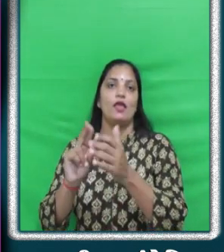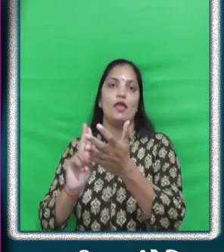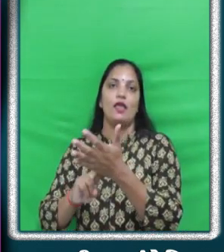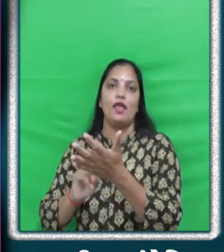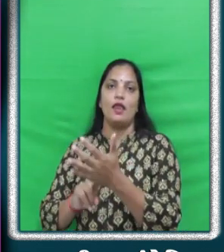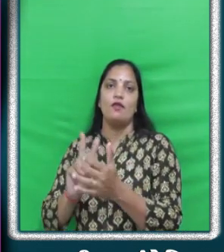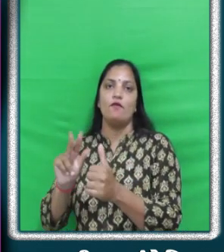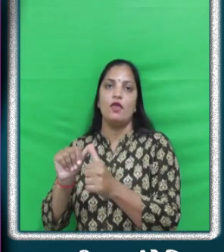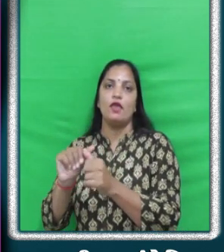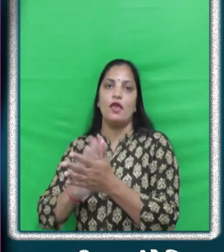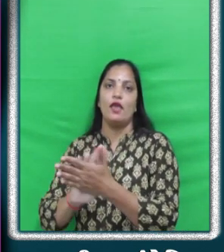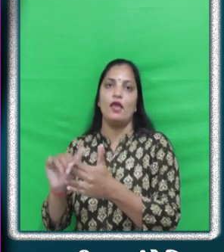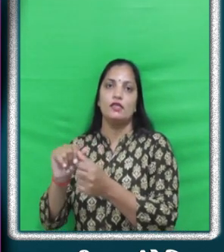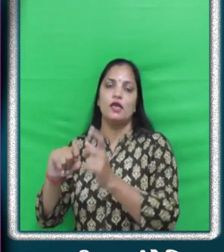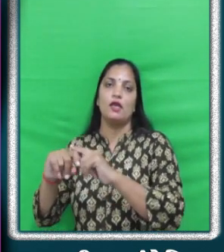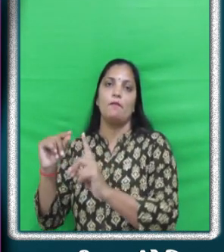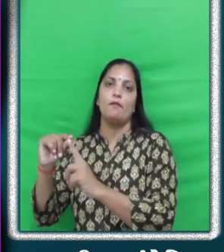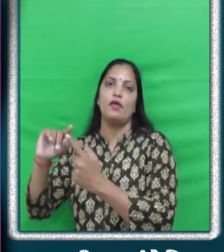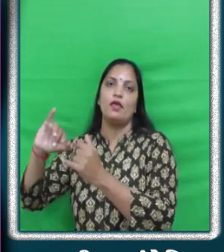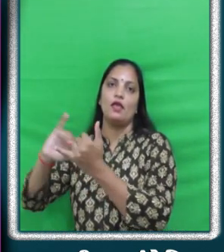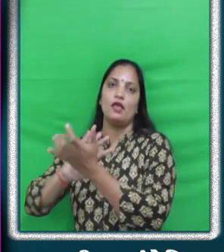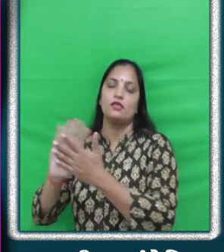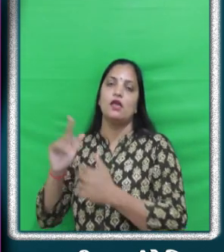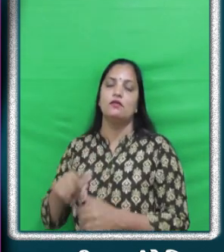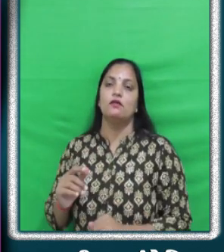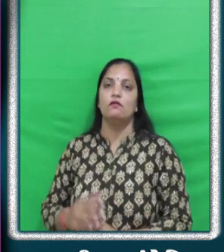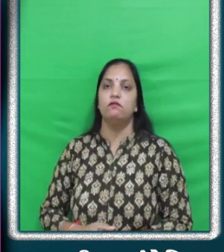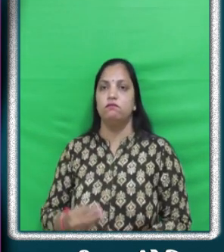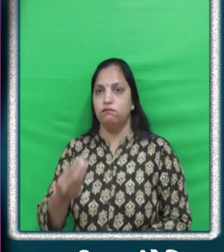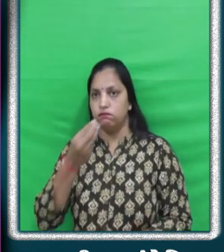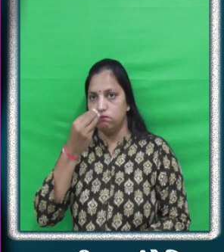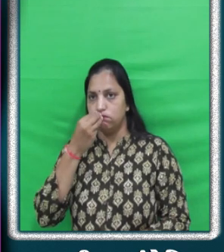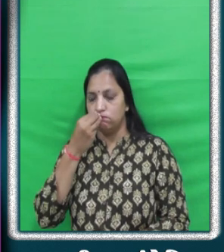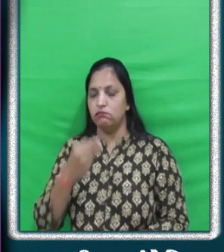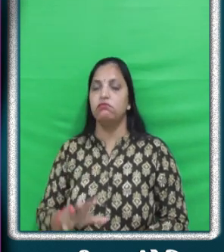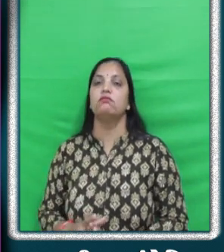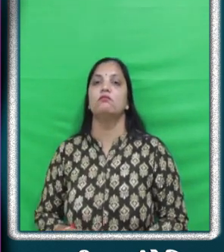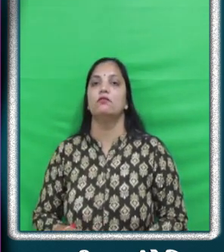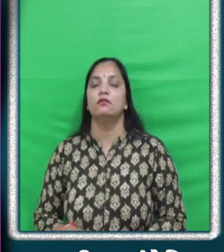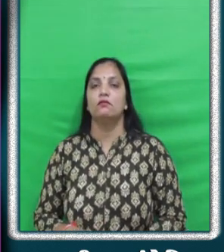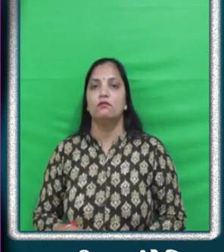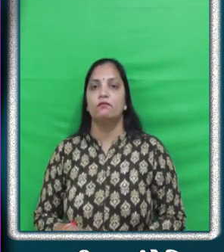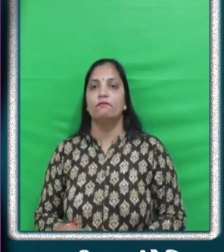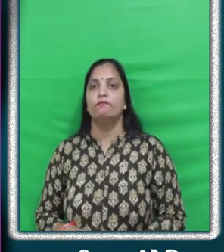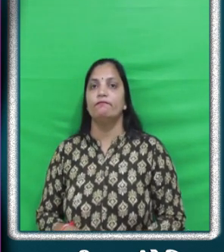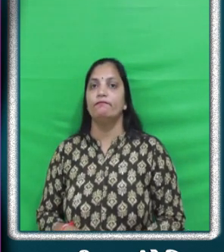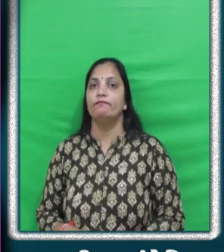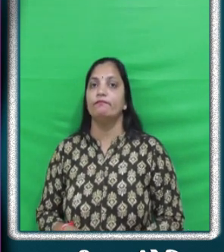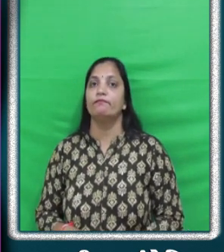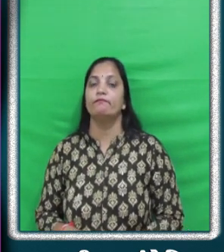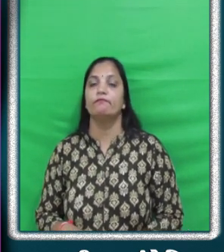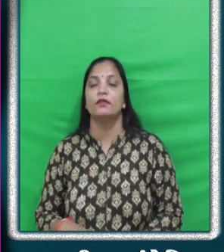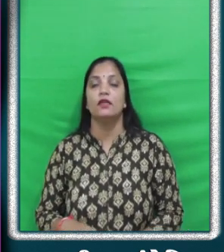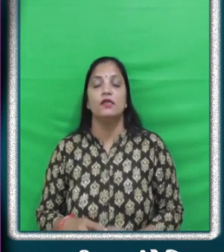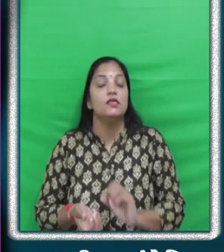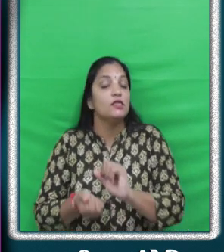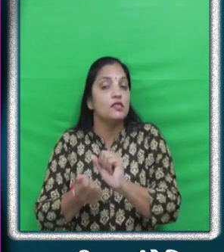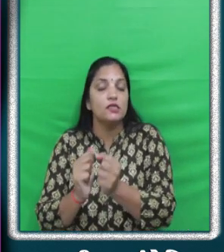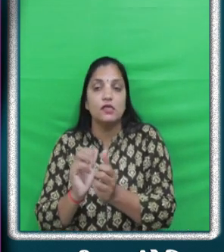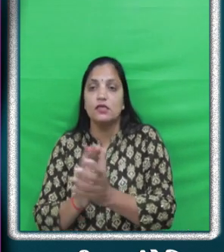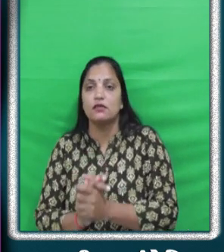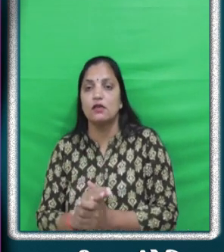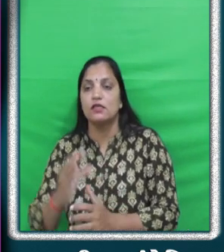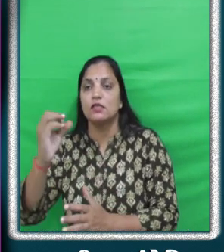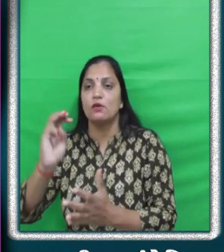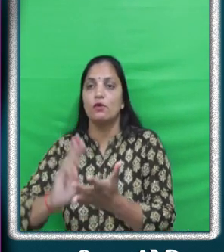અન્નવાહક પેશીની। અન્નવાહક પેશી શું લઈ જાય છે, ખોરાકનું વહન કરે છે। કયા સ્વરૂપમાં ખોરાક બન્યો